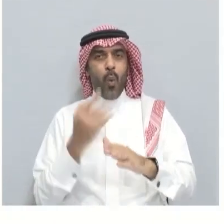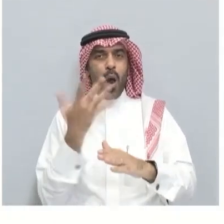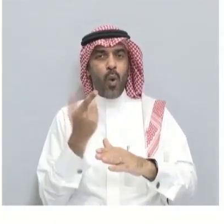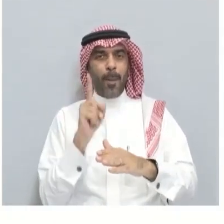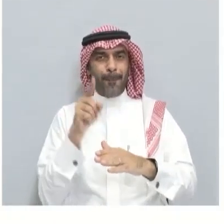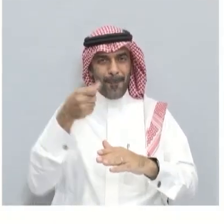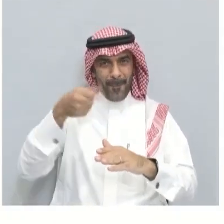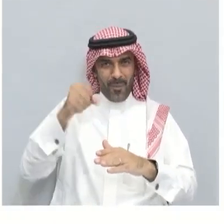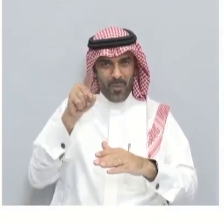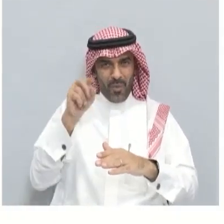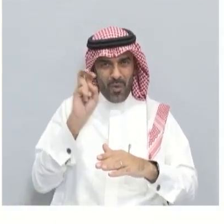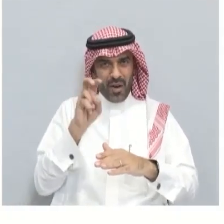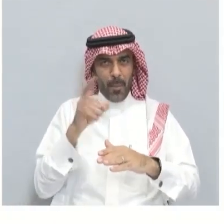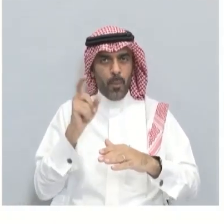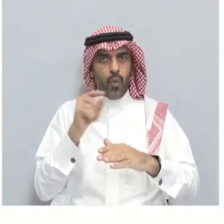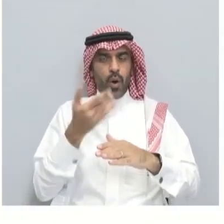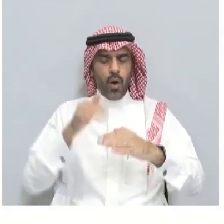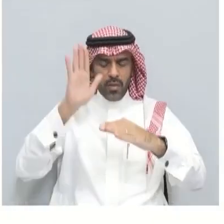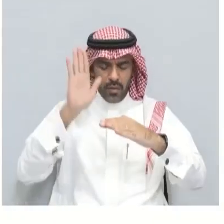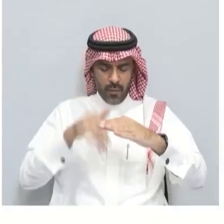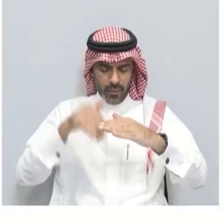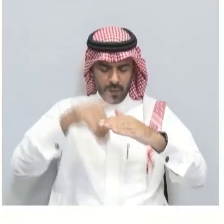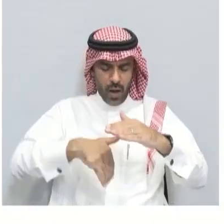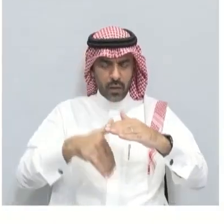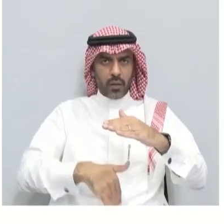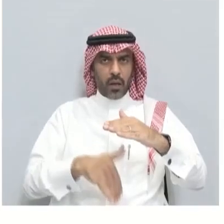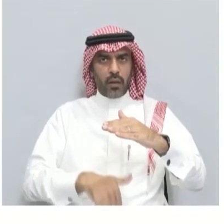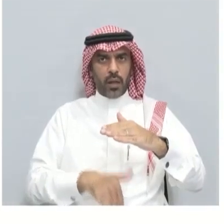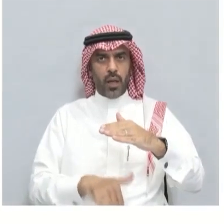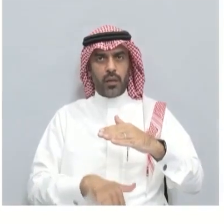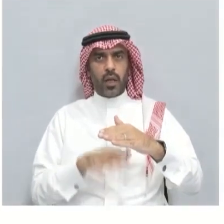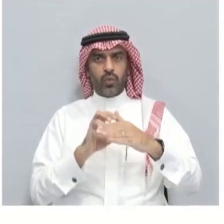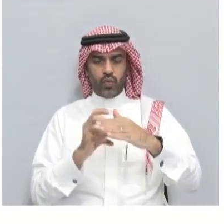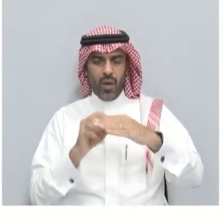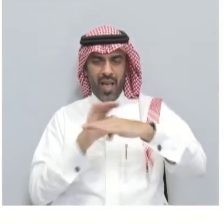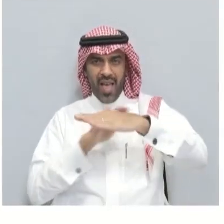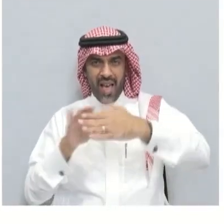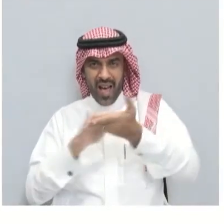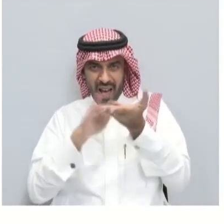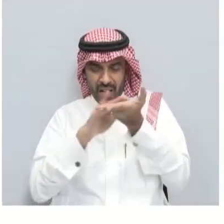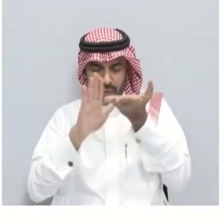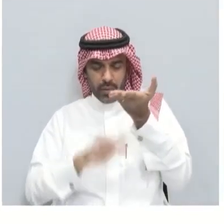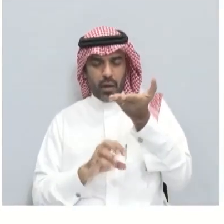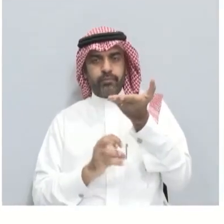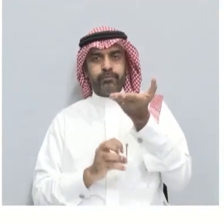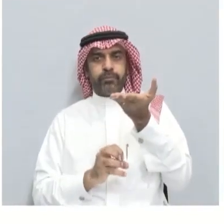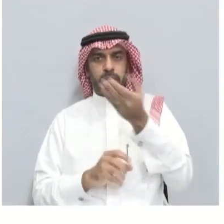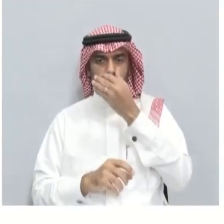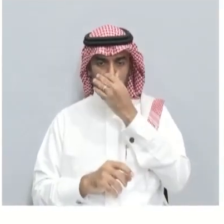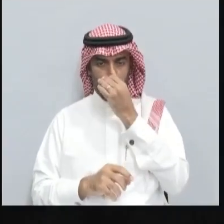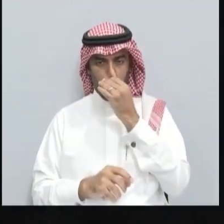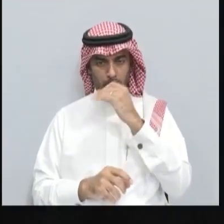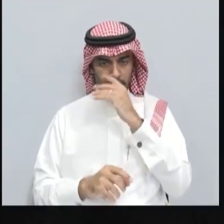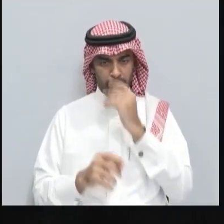الزلزال يحدث على سطح الارض هو يحدث حقيقه في في الغلاف الصخري الذي يتالف من ماذا يتالف من